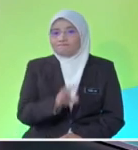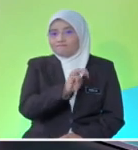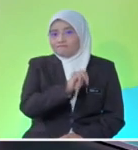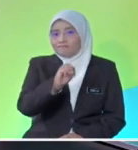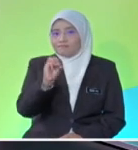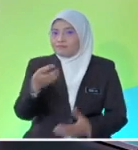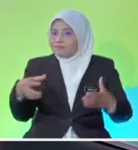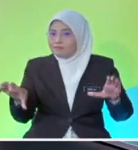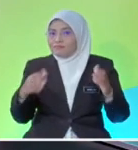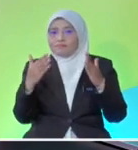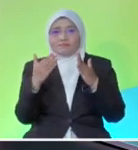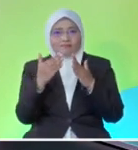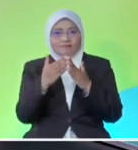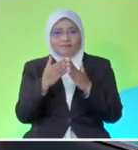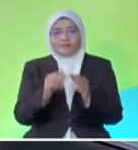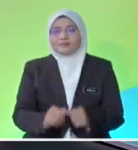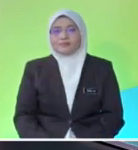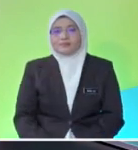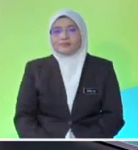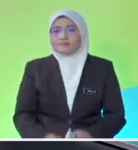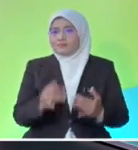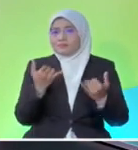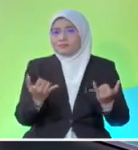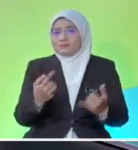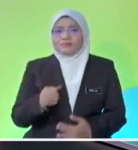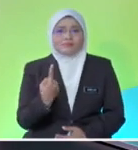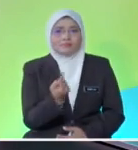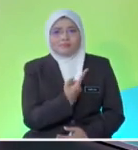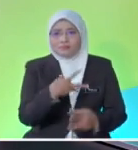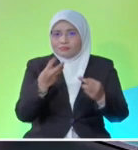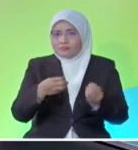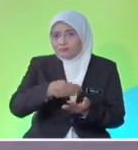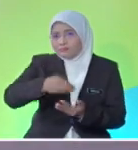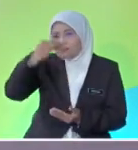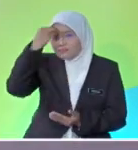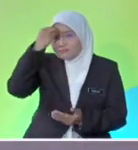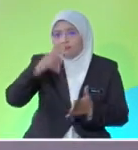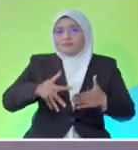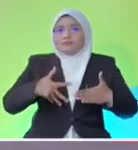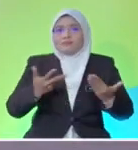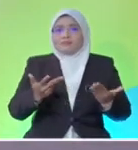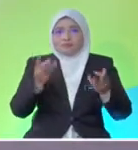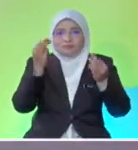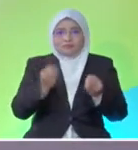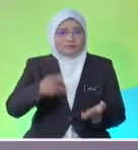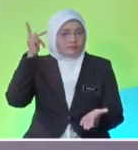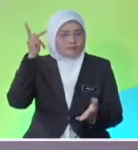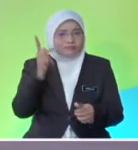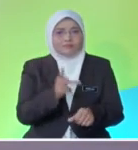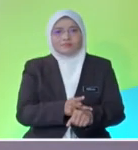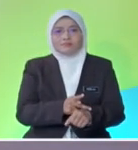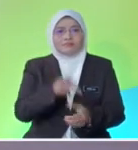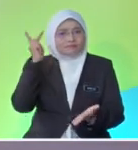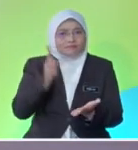Baiklah, untuk semester ini kita nak belajar macam mana ya kita nak kenal waktu mengikut jam menggunakan jam analog